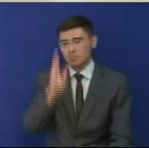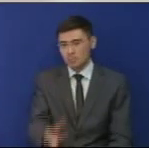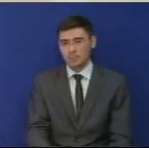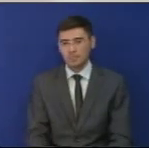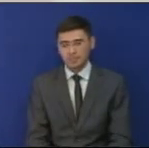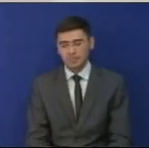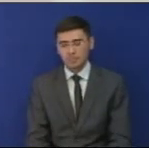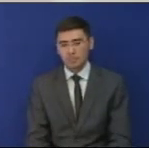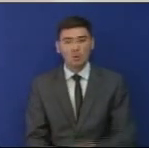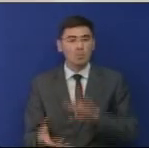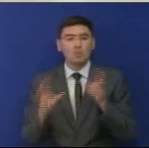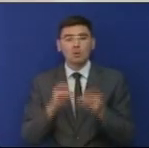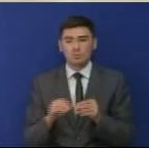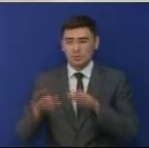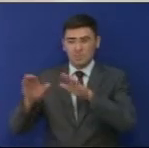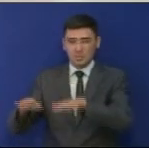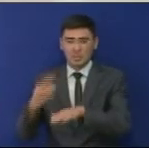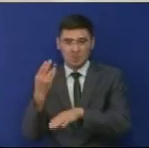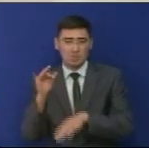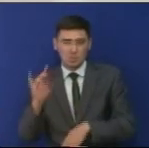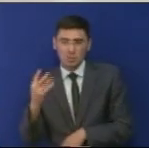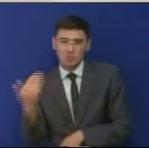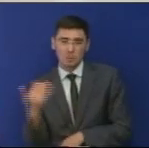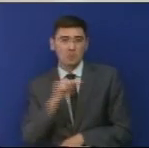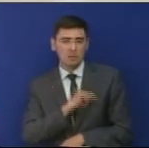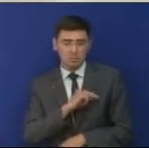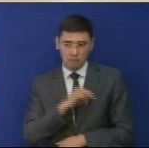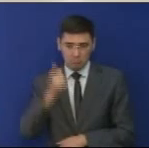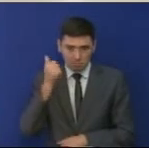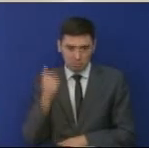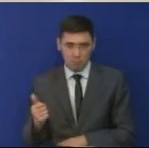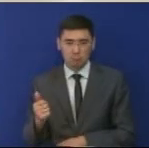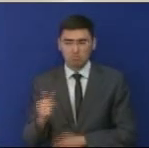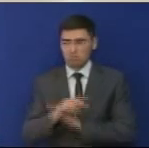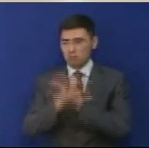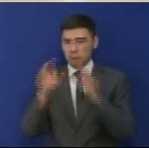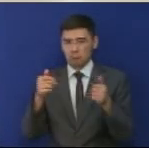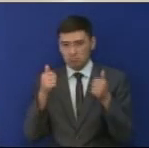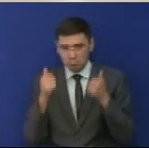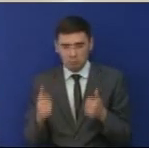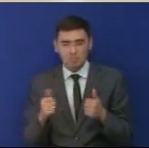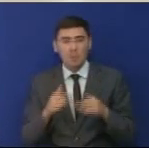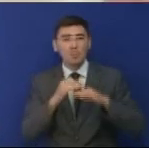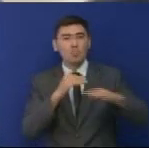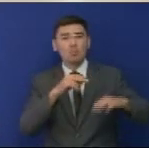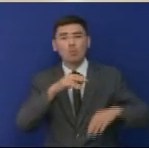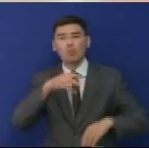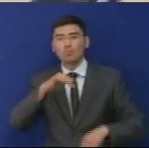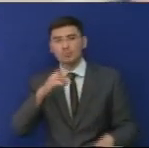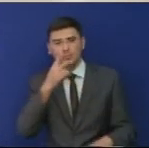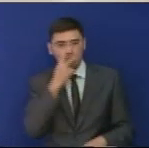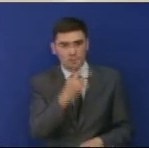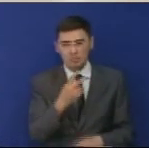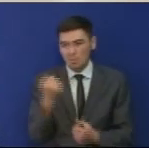сложилось положительное о работе, о вообще состоянии. Мы посетили полигон. Проверили